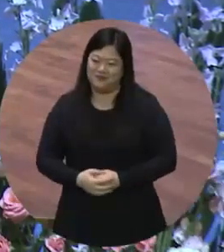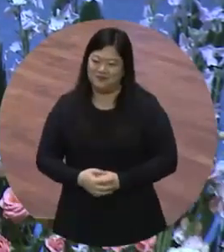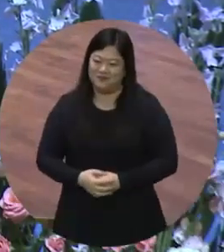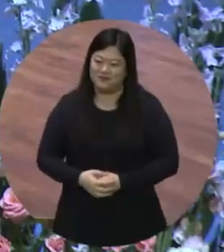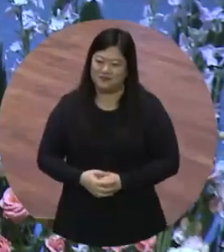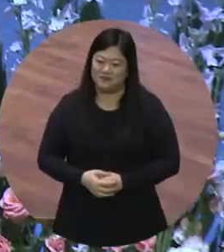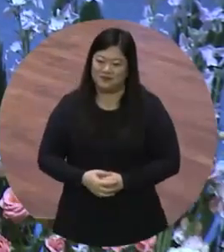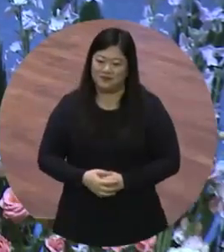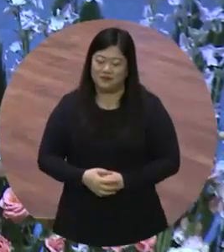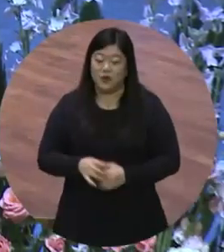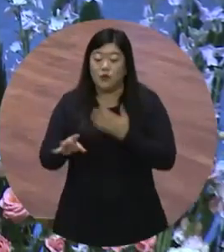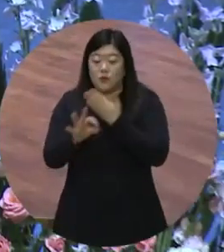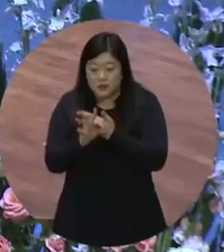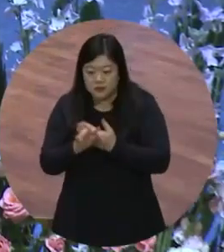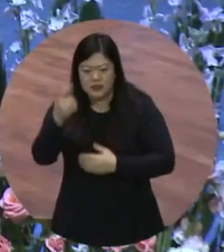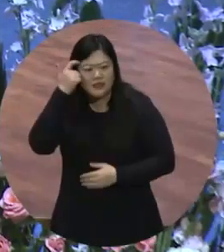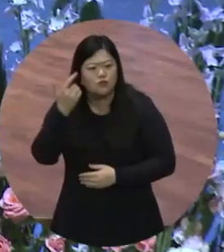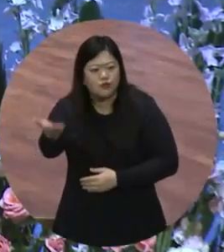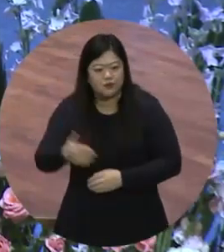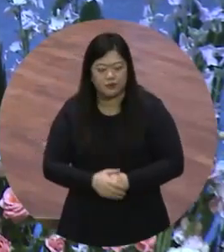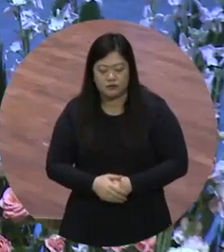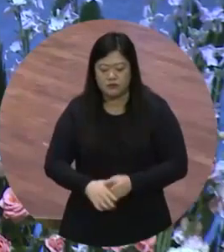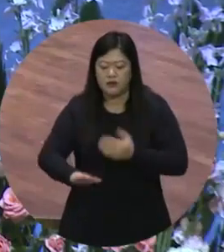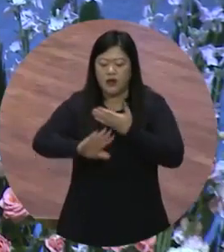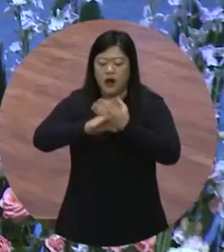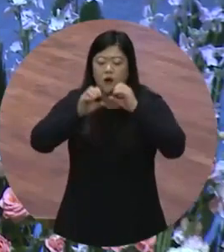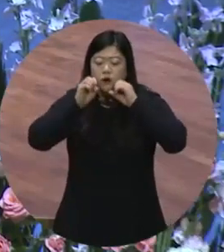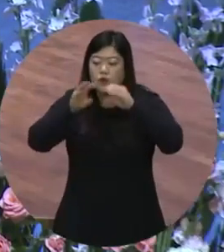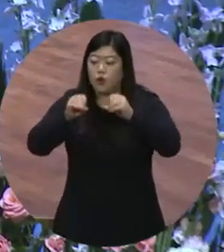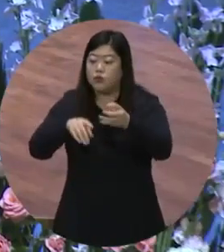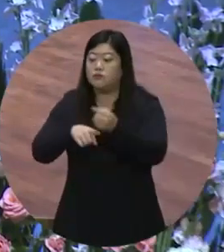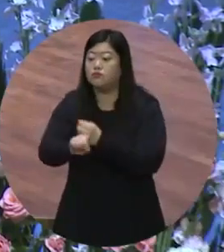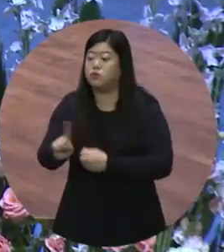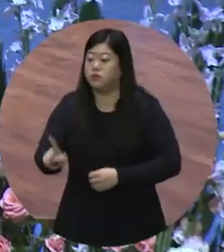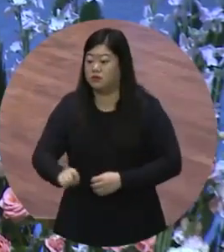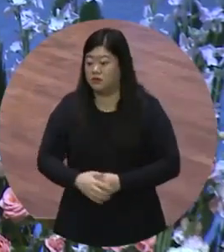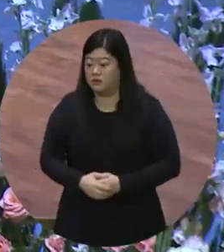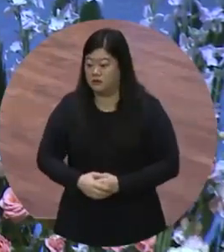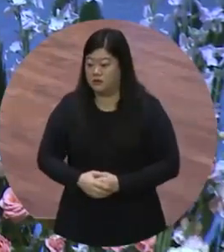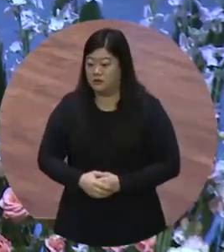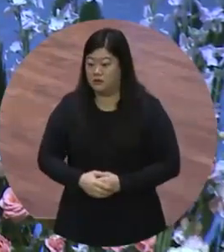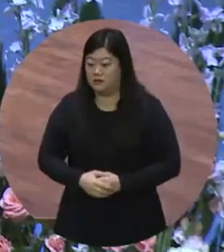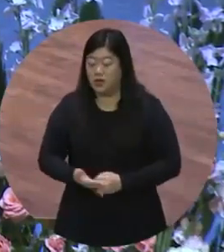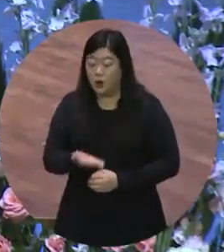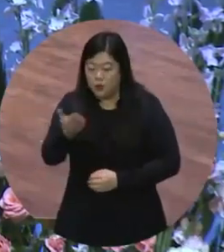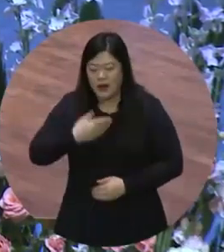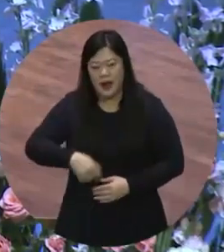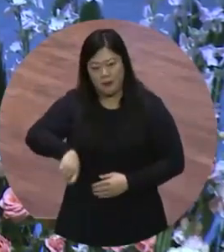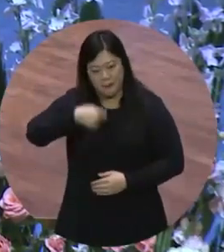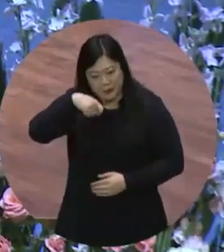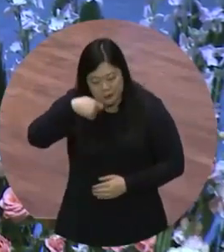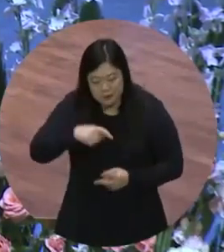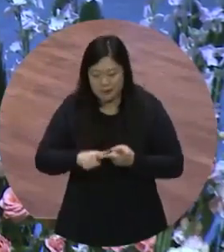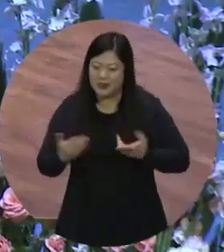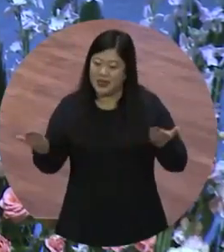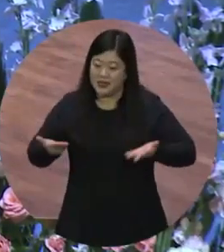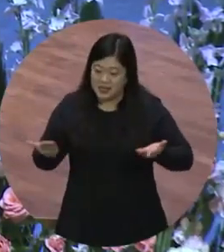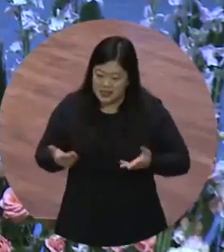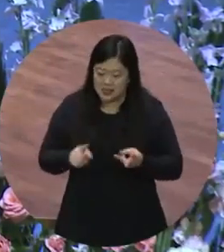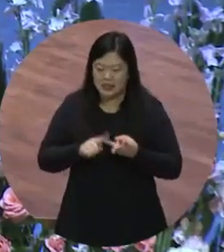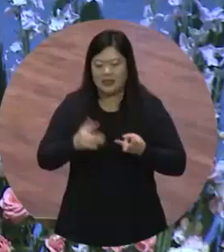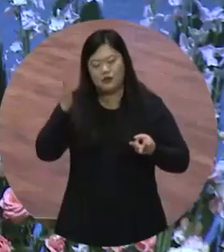왜 선교해야 되느냐? 우리가 밥 먹는 것도 잠자는 것도 직장 다니는 것도 일하는 모든